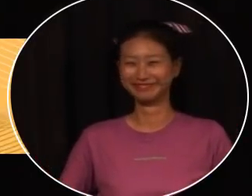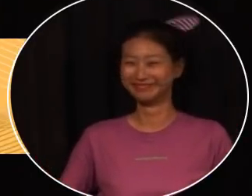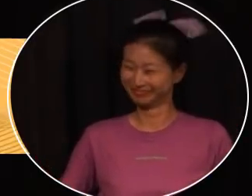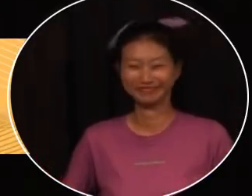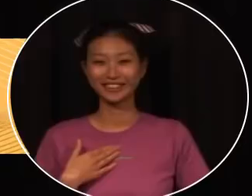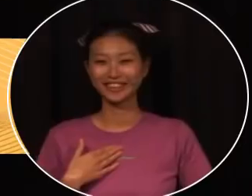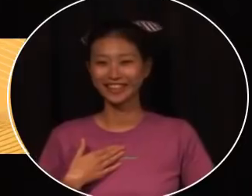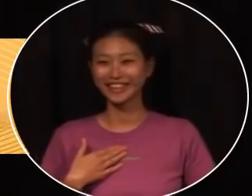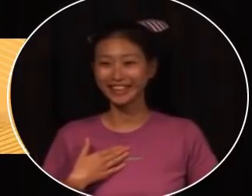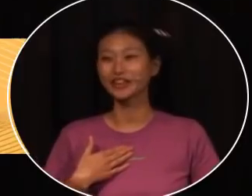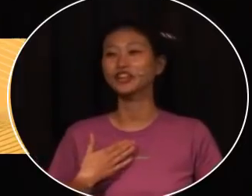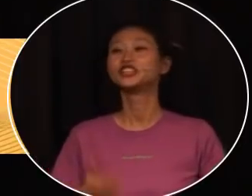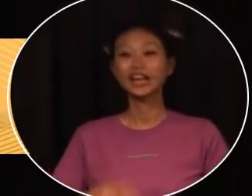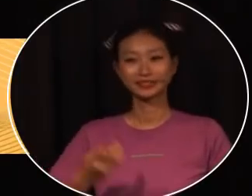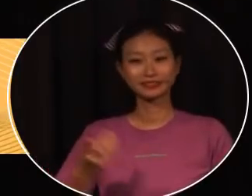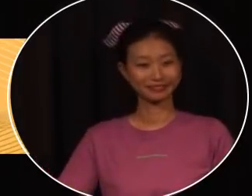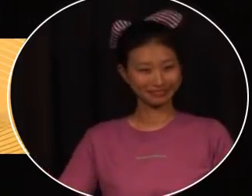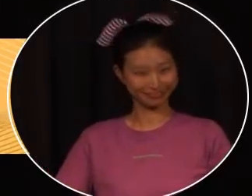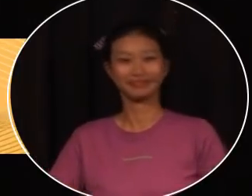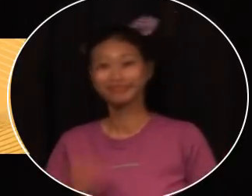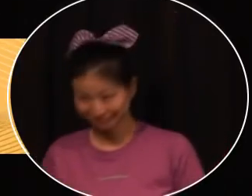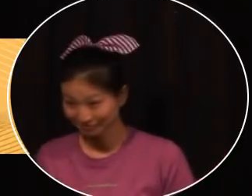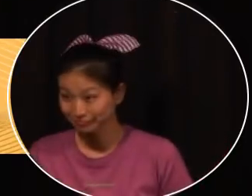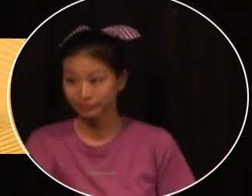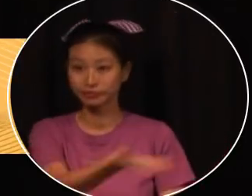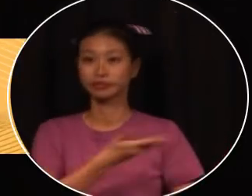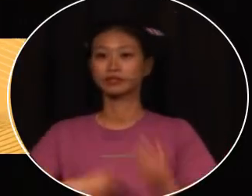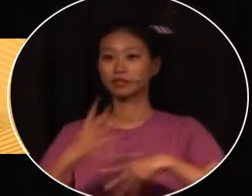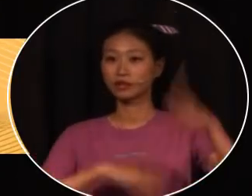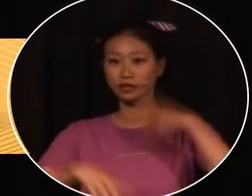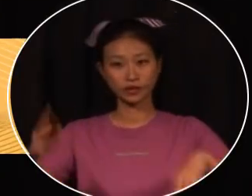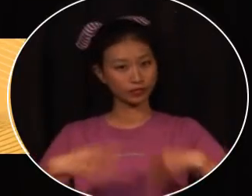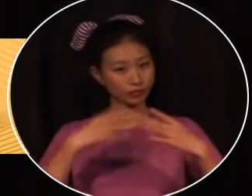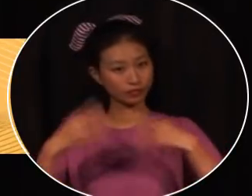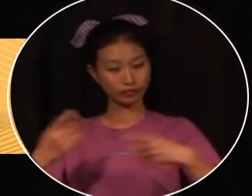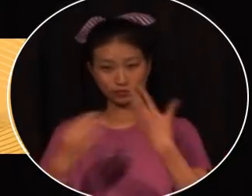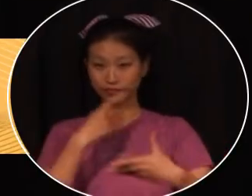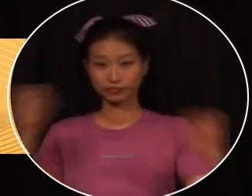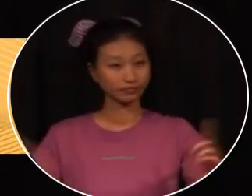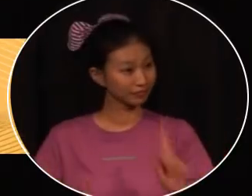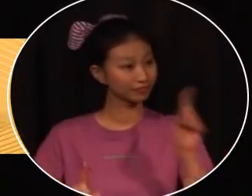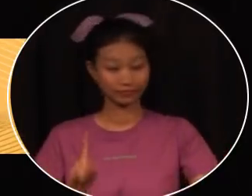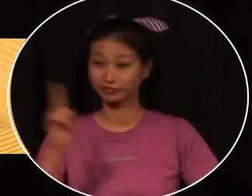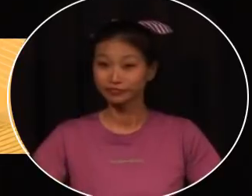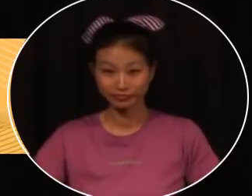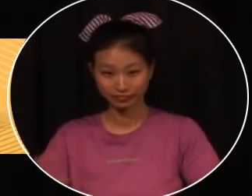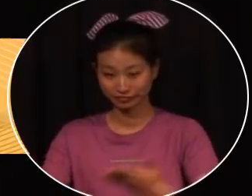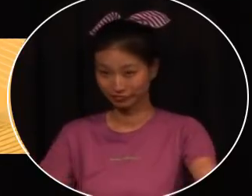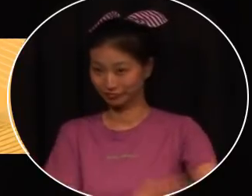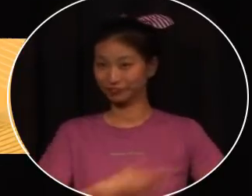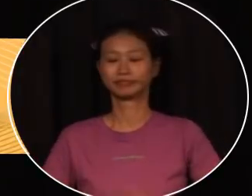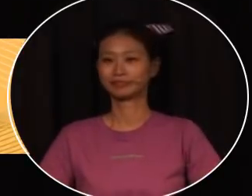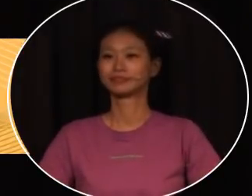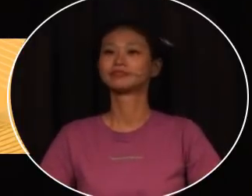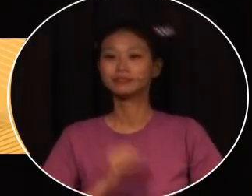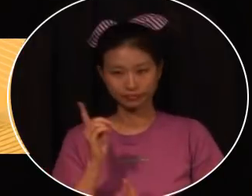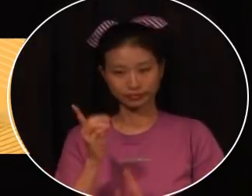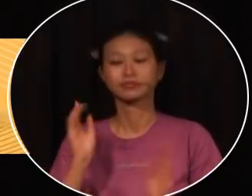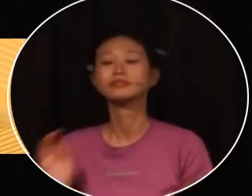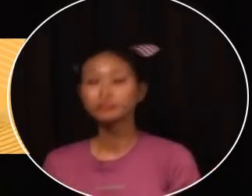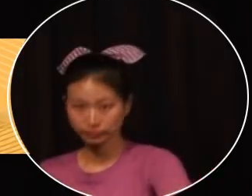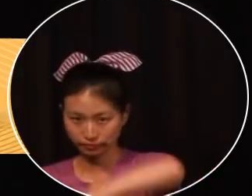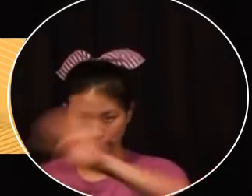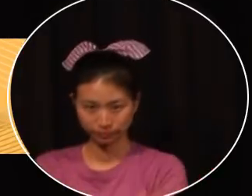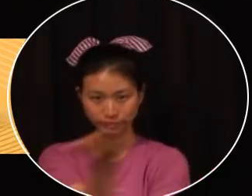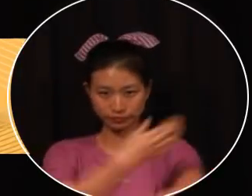对，不要人家随便说自己要去漫威当英雄，就真的以为他去漫威当英雄。 说说自